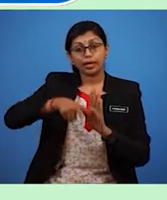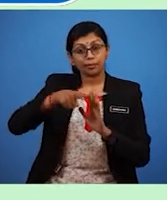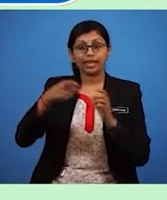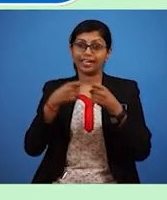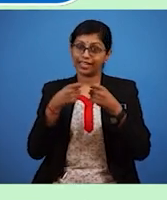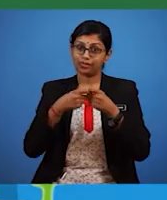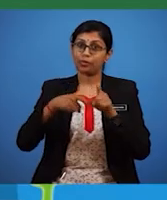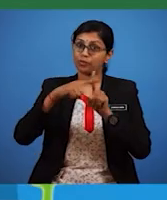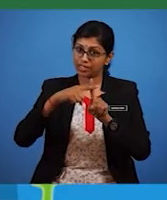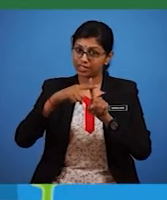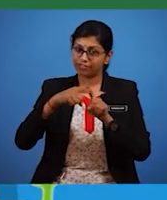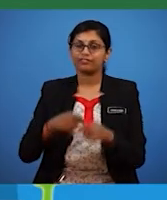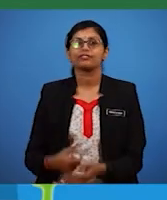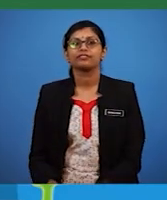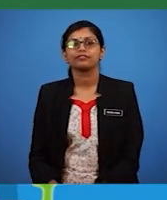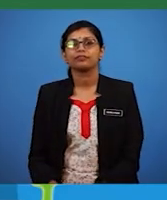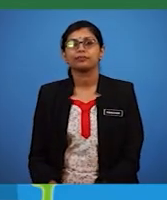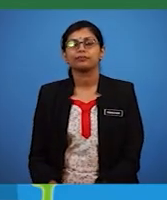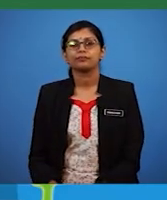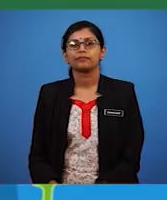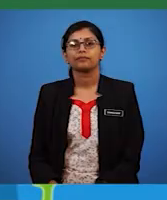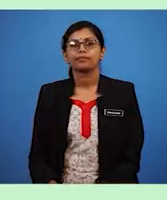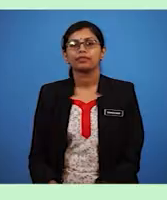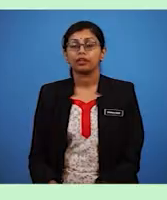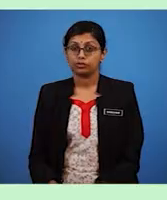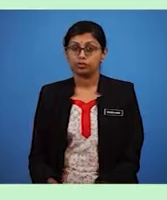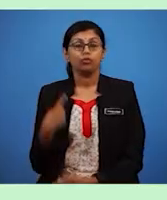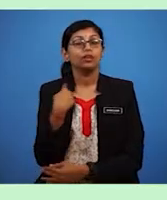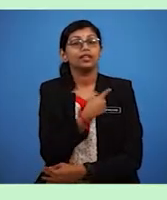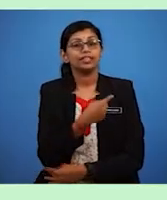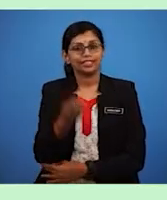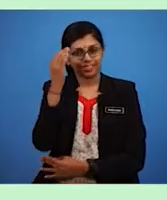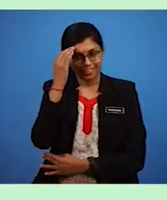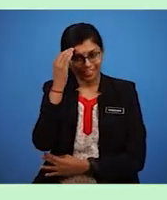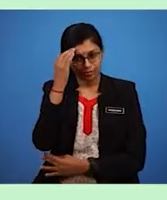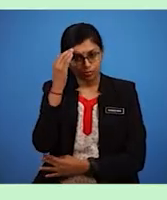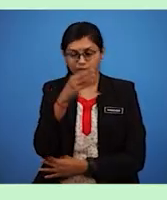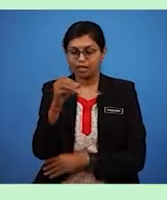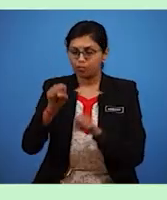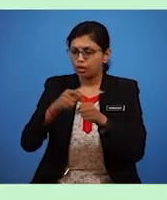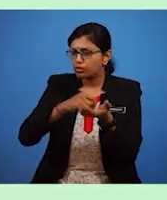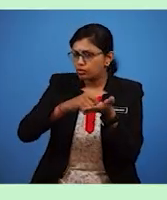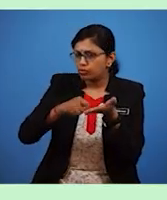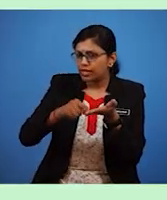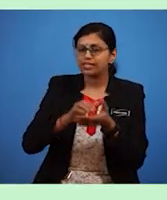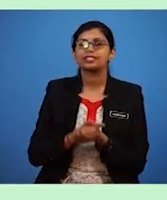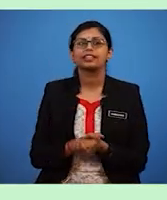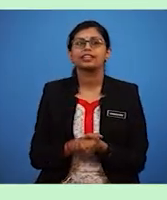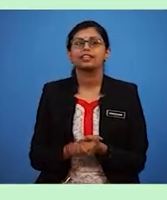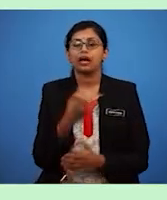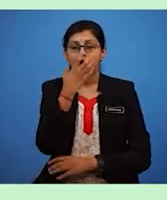elektropositif. Dari sini, kita dapat menulis sebagai